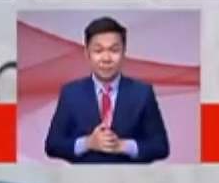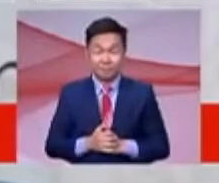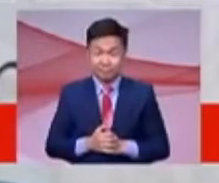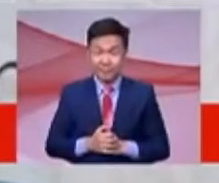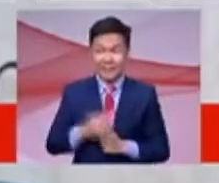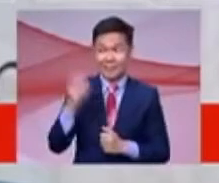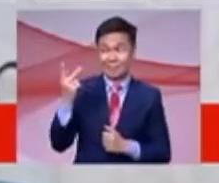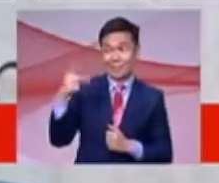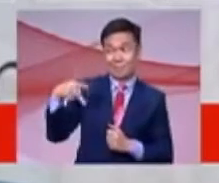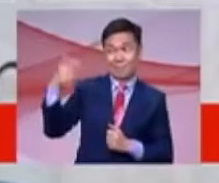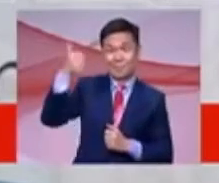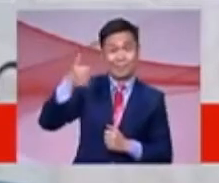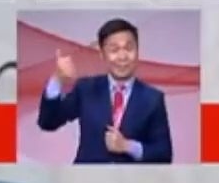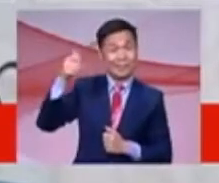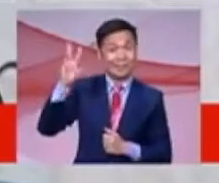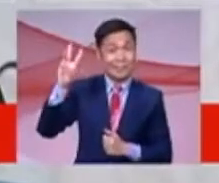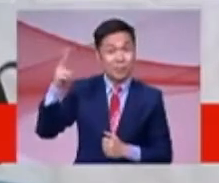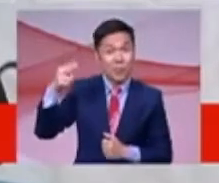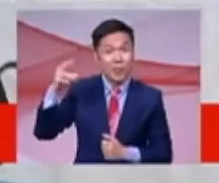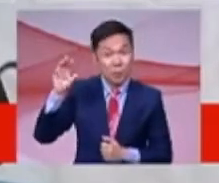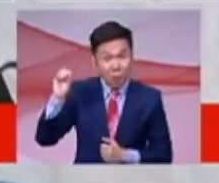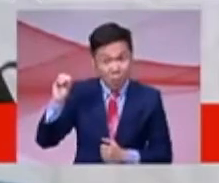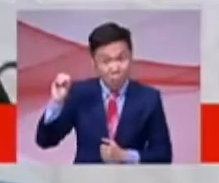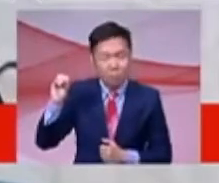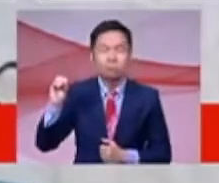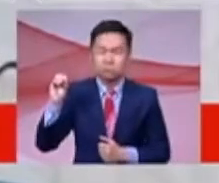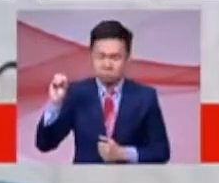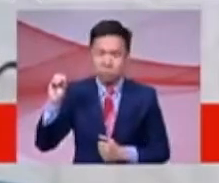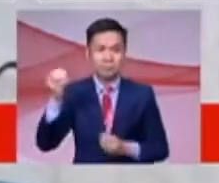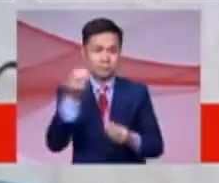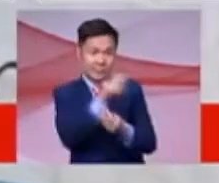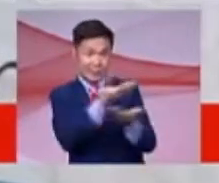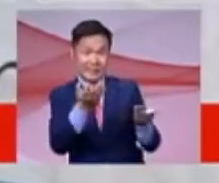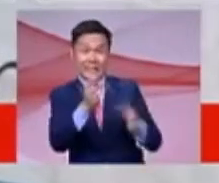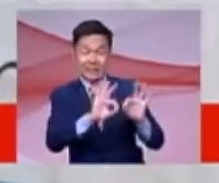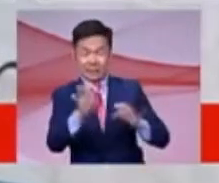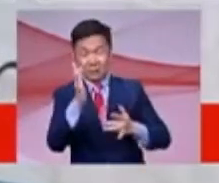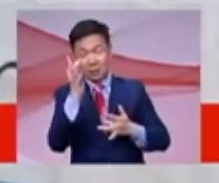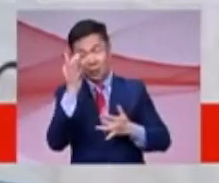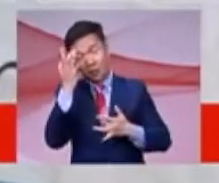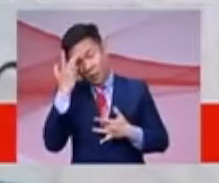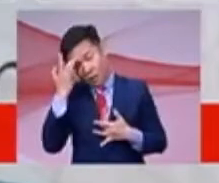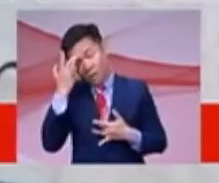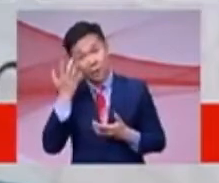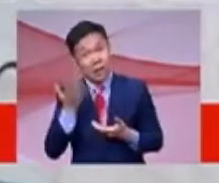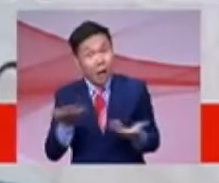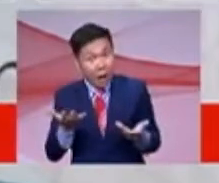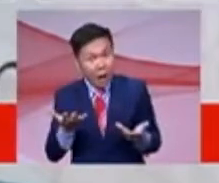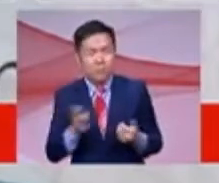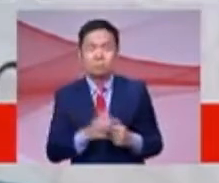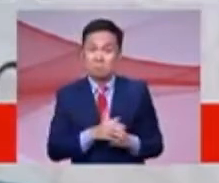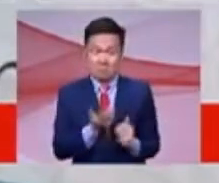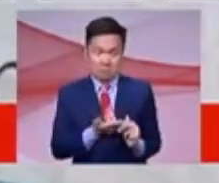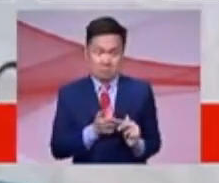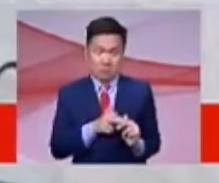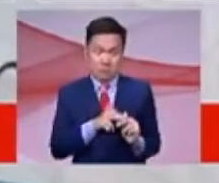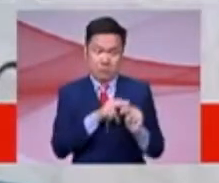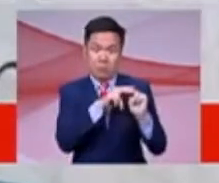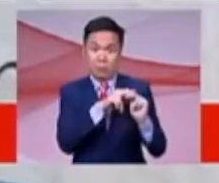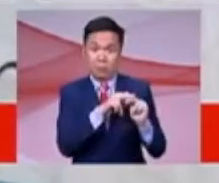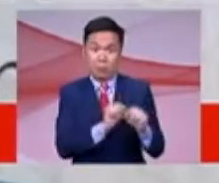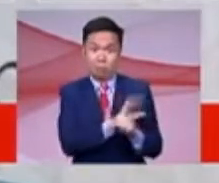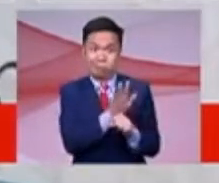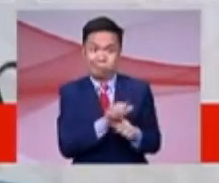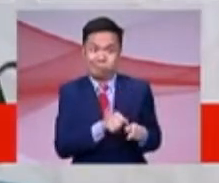Ketua Pengarah WHO telah maklumkan, bila mendapat jangkitan, jadi peningkatan kes itu akan